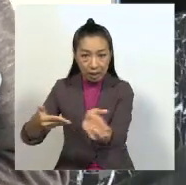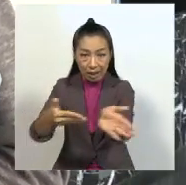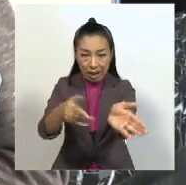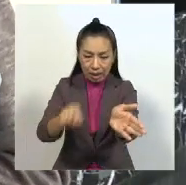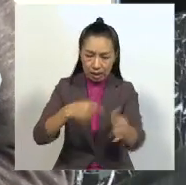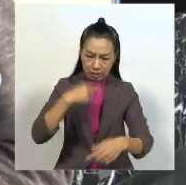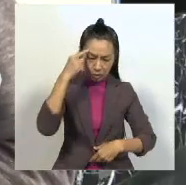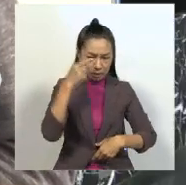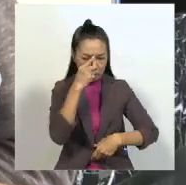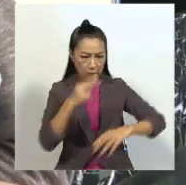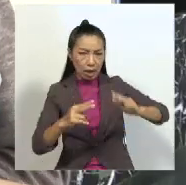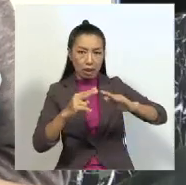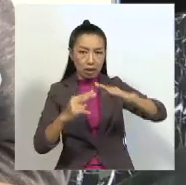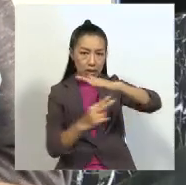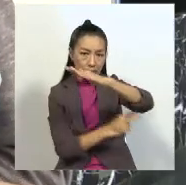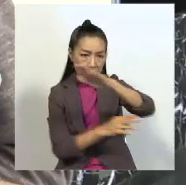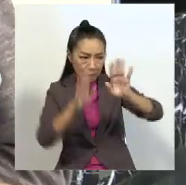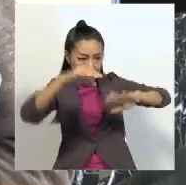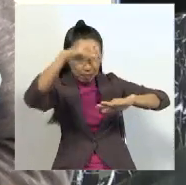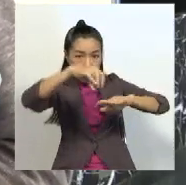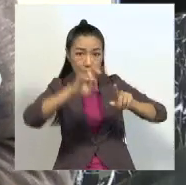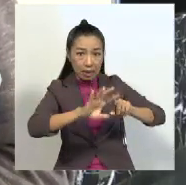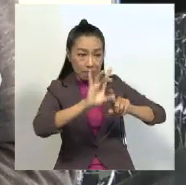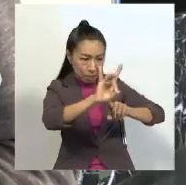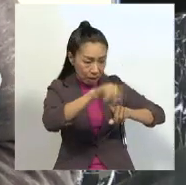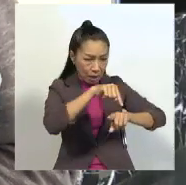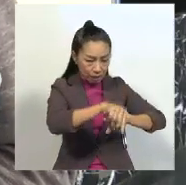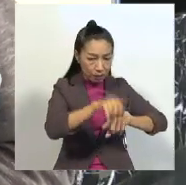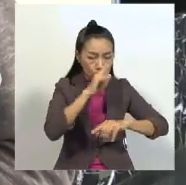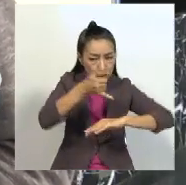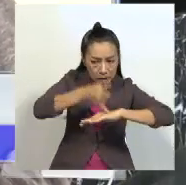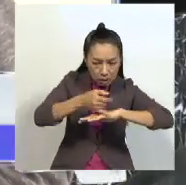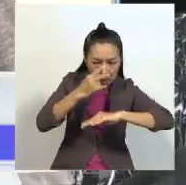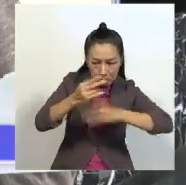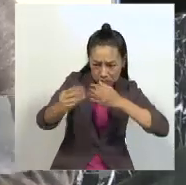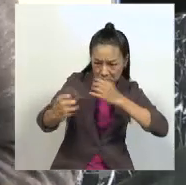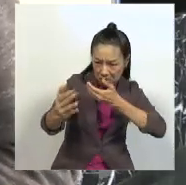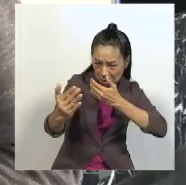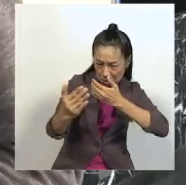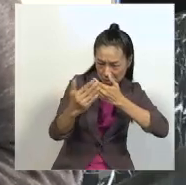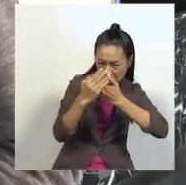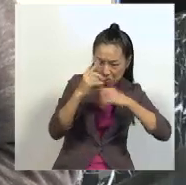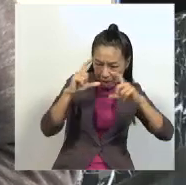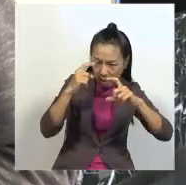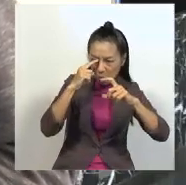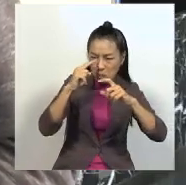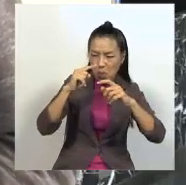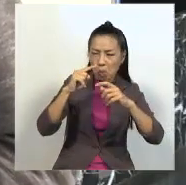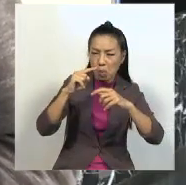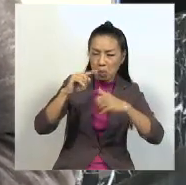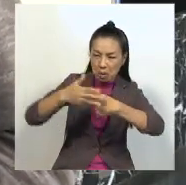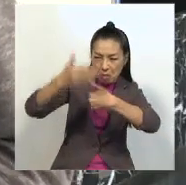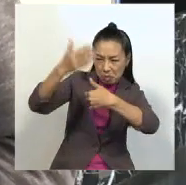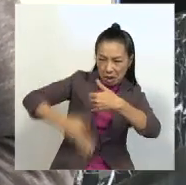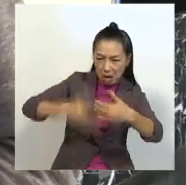าเรื่อยๆว่าจุดถ่ายตรงพระราม8พอซูมเข้าไปแล้วแบ็คกราวด์เนี่ยได้สวยไหมหรือไม่สวย